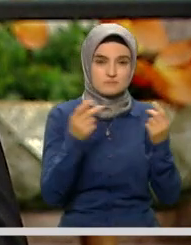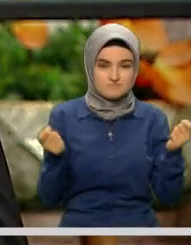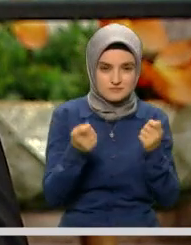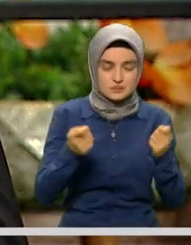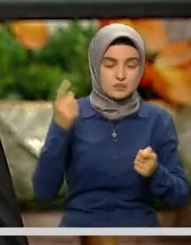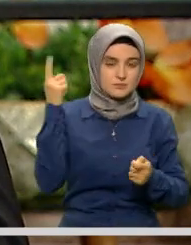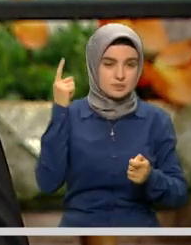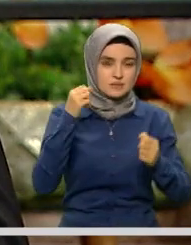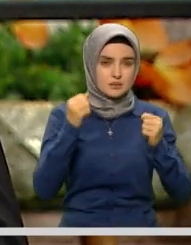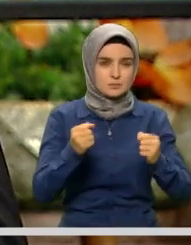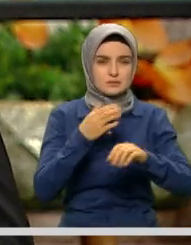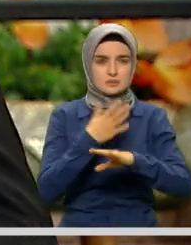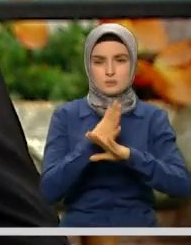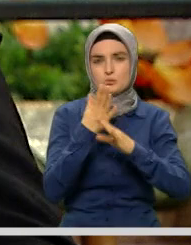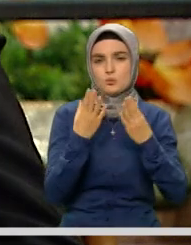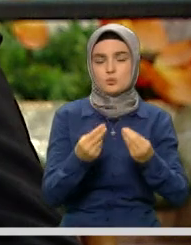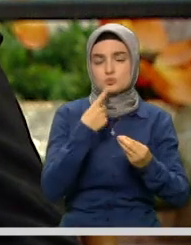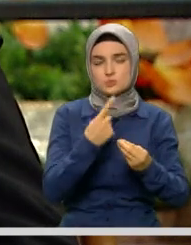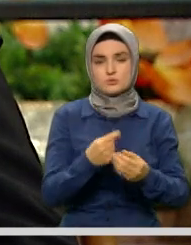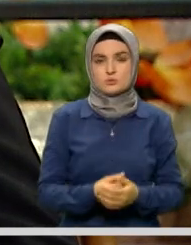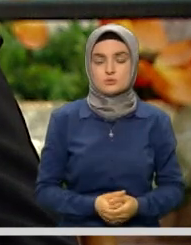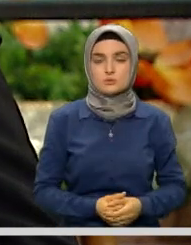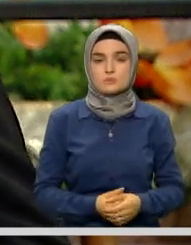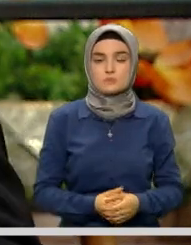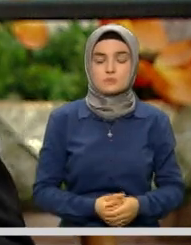Medine'de kalmasına sebep oldu. Bunun üzerine